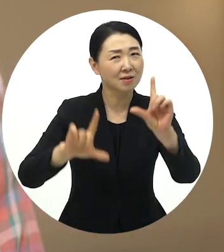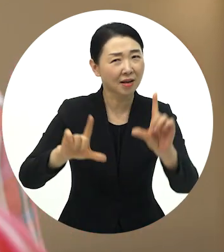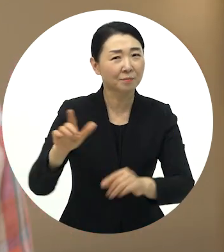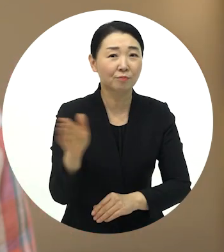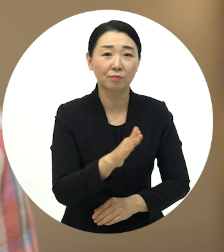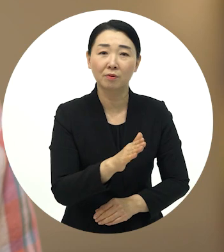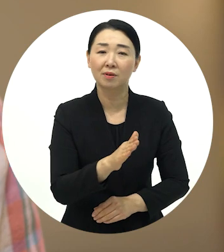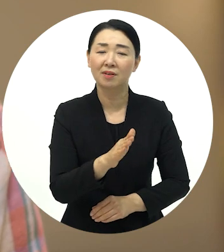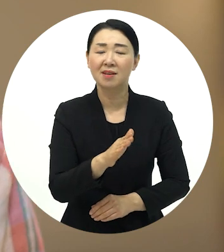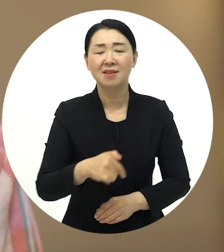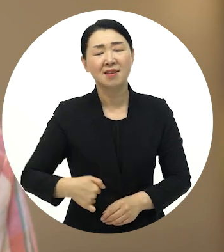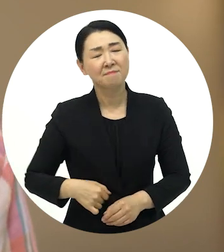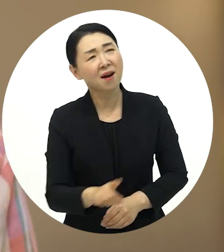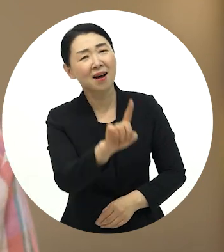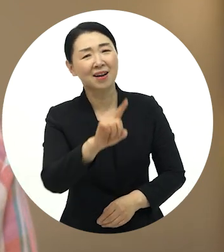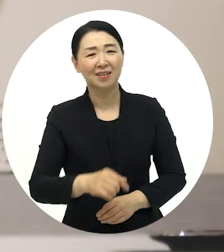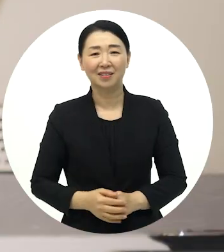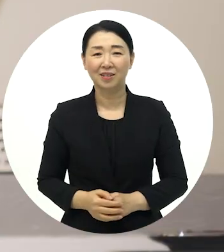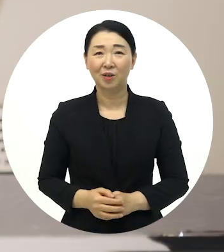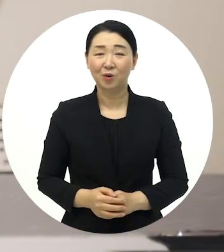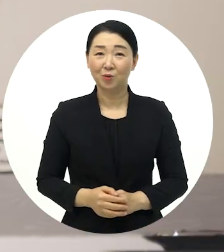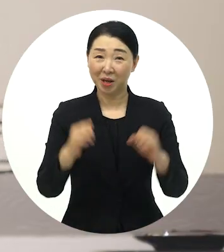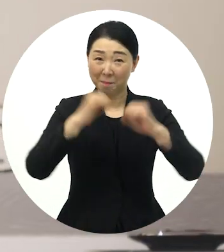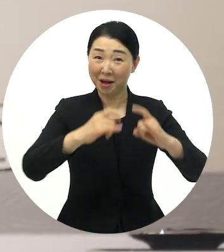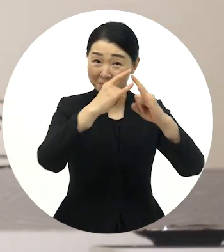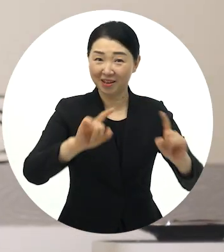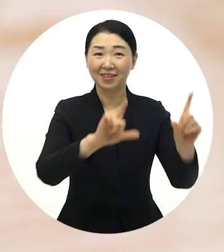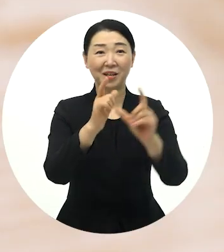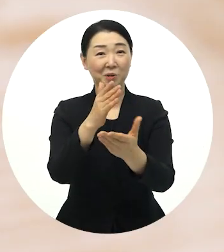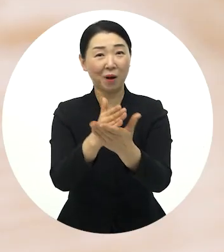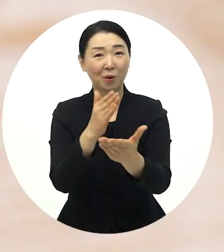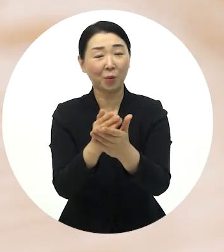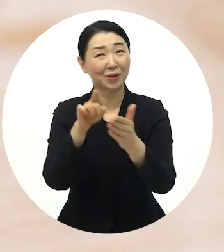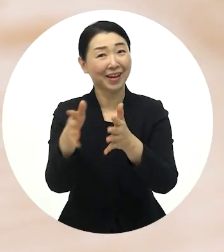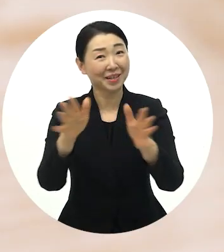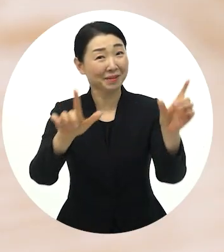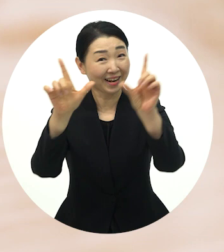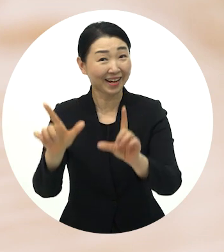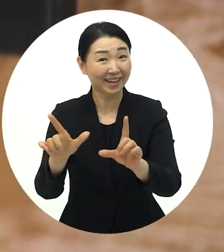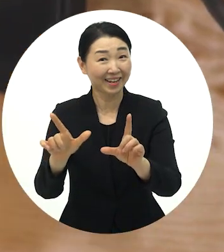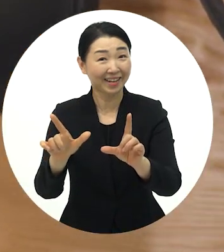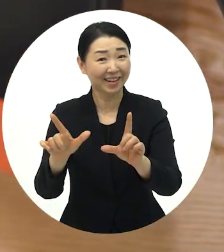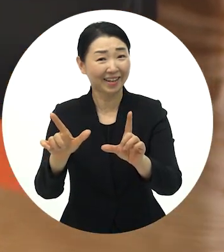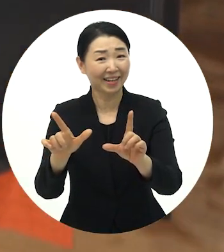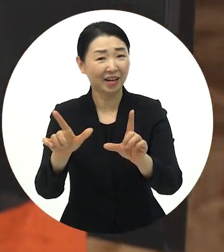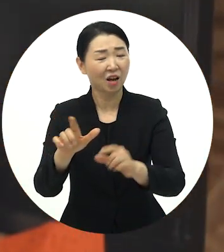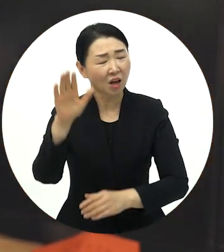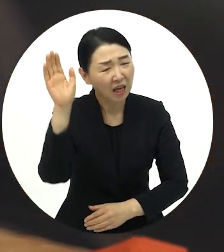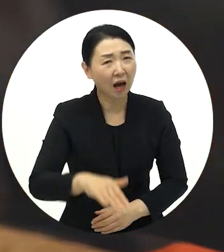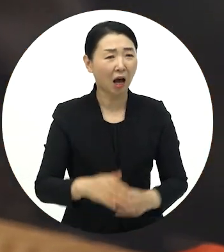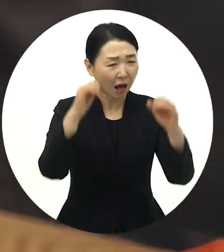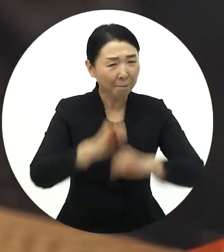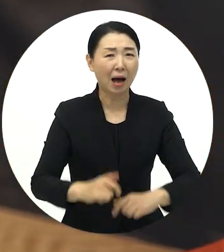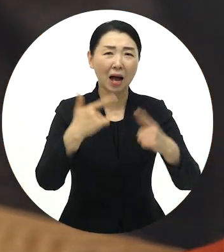그 자세부터가 정들어. 진이야, 우리 망한 펜션에서 살지 말고 나가서 아파트 가서 살까? 망한 거